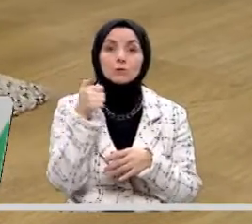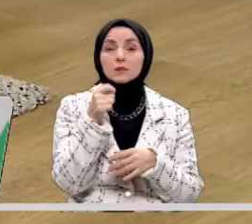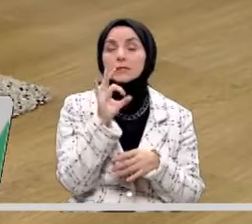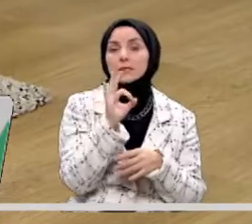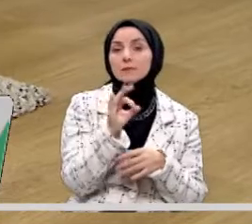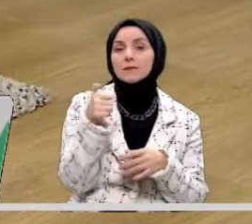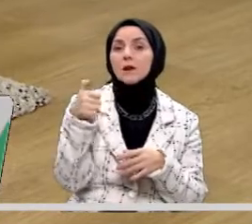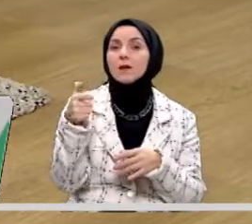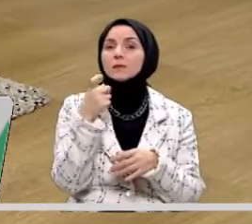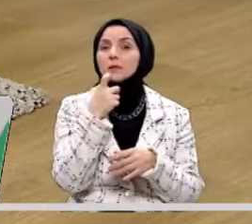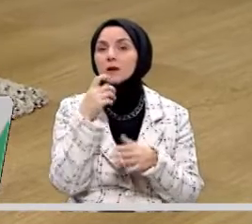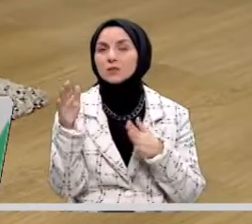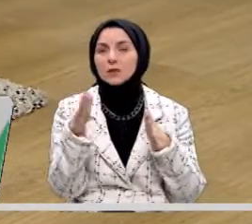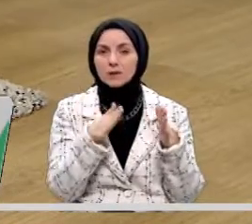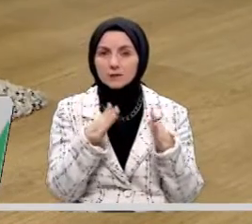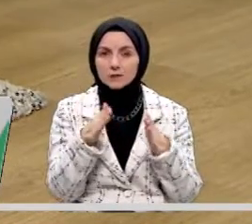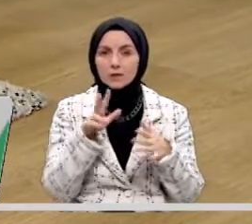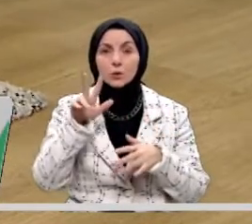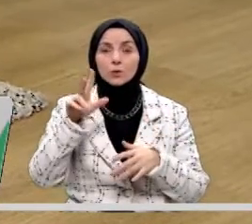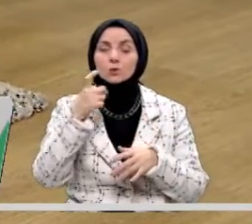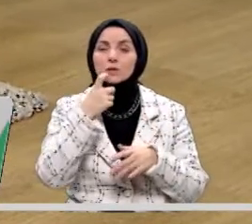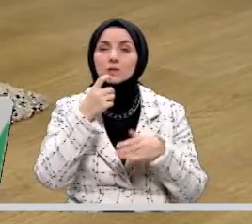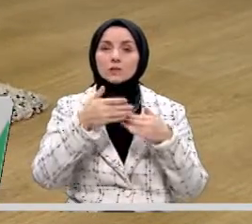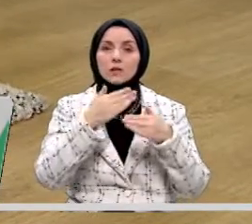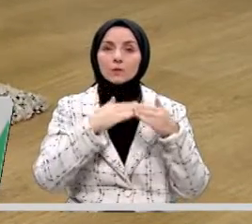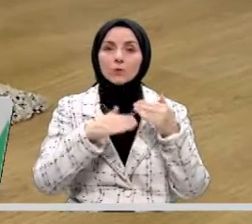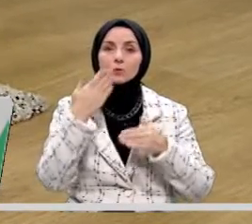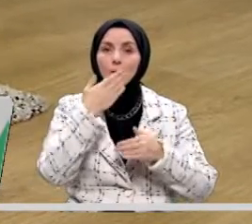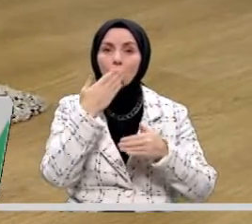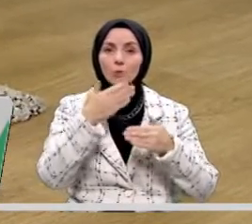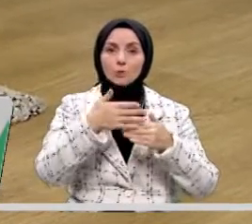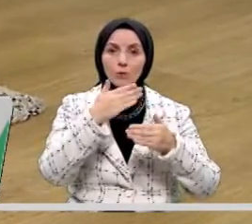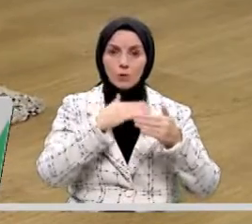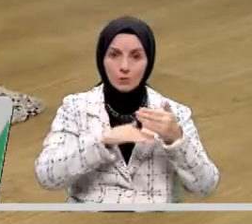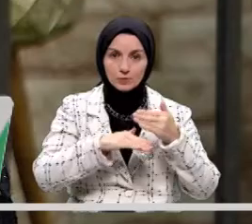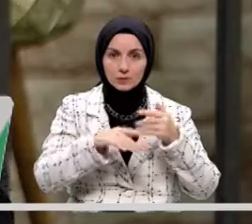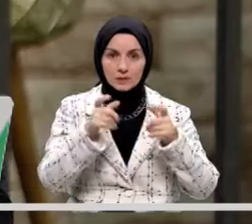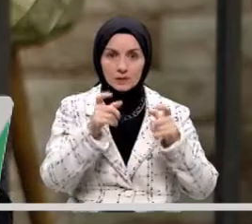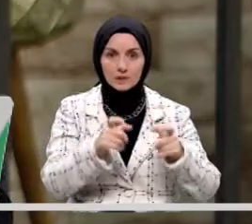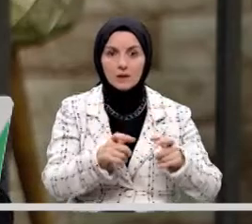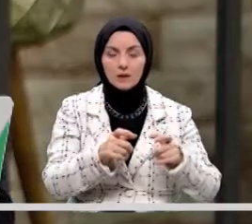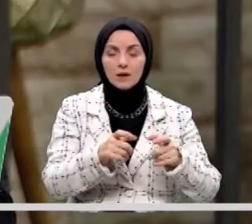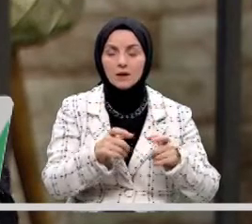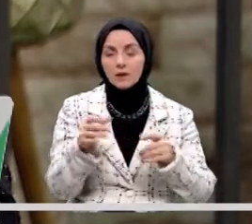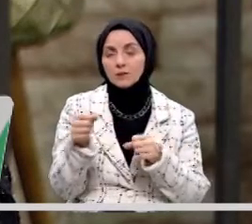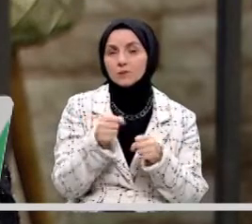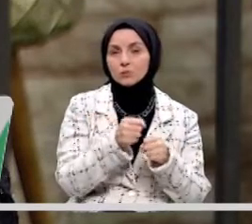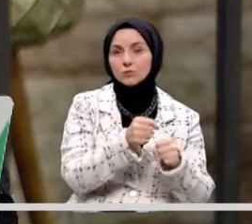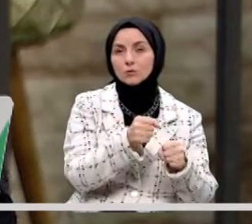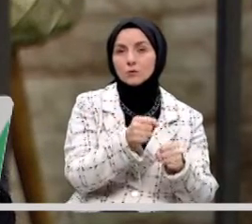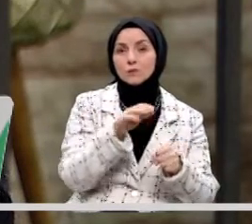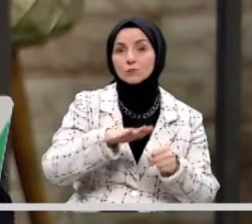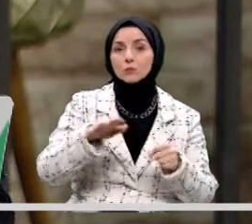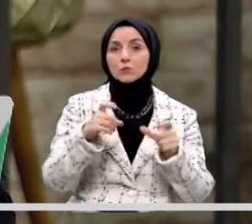3 yaşından önce okul öncesi ortamlara zorla sokarsanız ki çalışan anneniz çocukta sosyal kapalılık